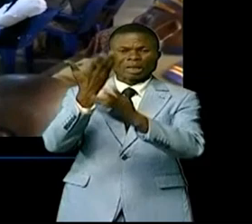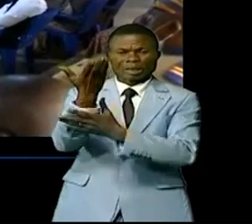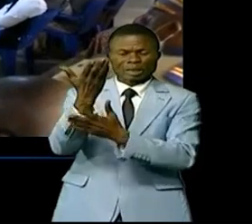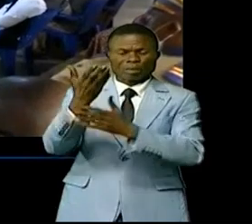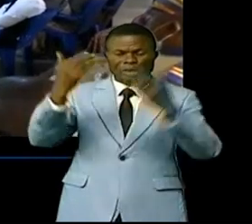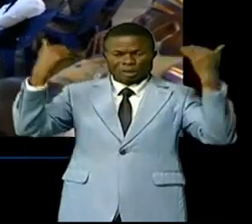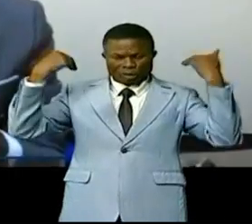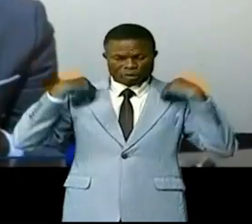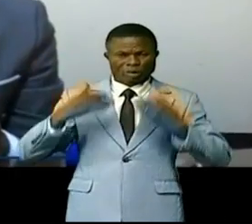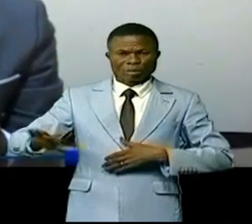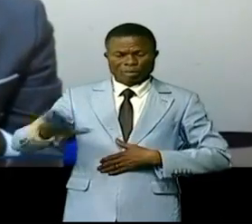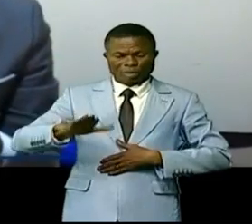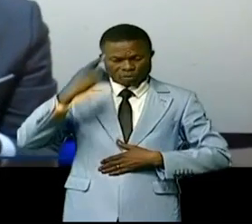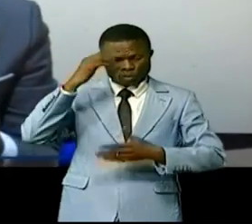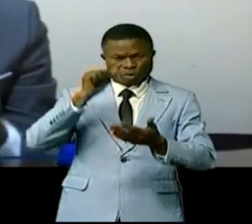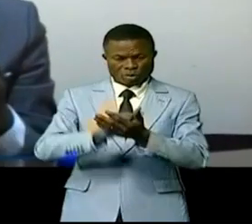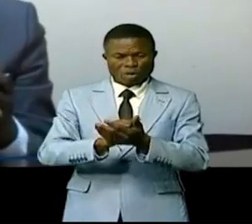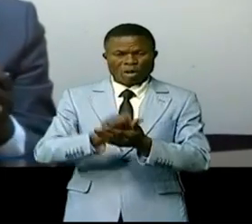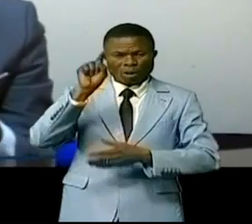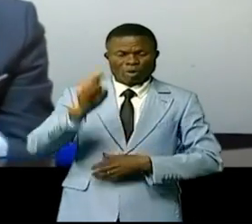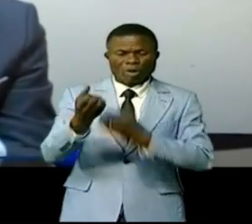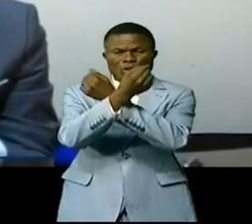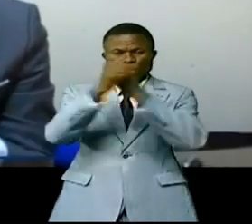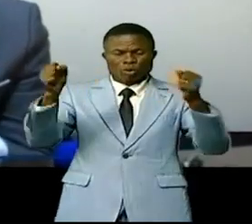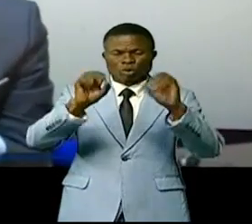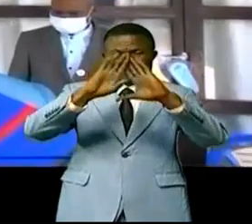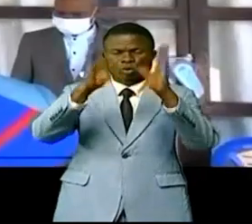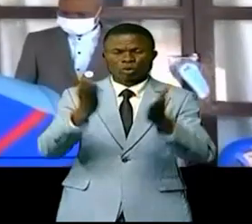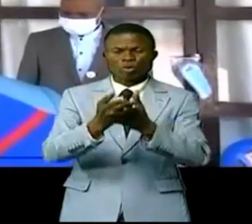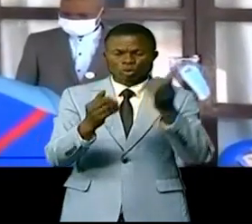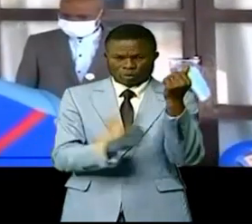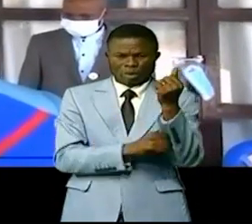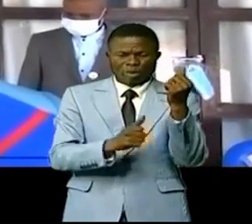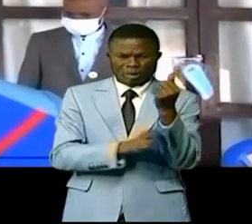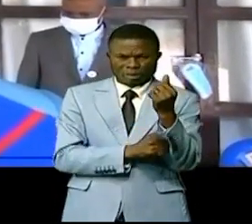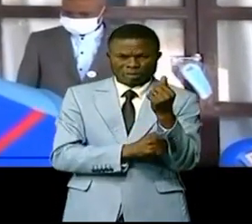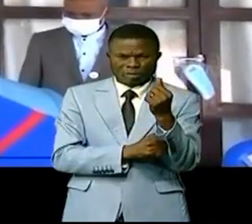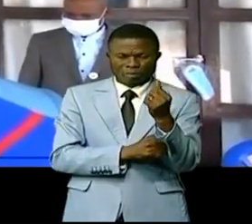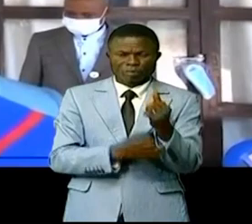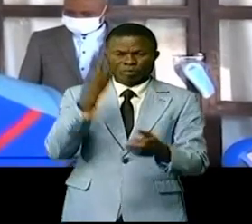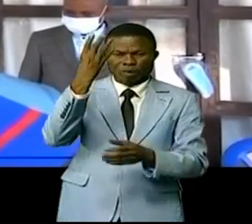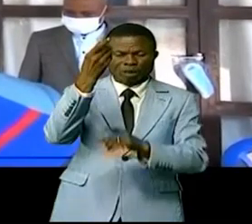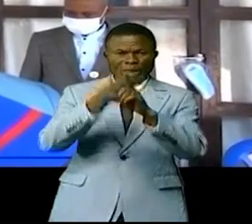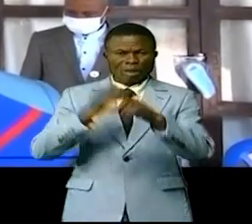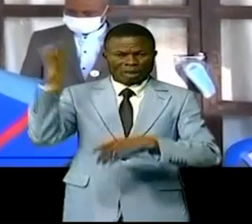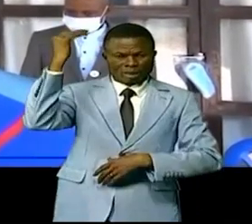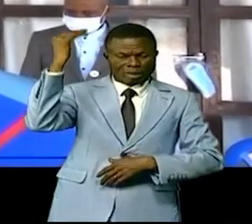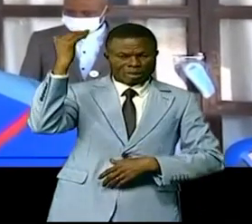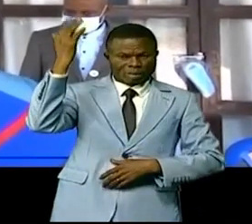du pays. C'est de cette manière que l'on peut sauver des vies humaines. Déjà le 4 décembre